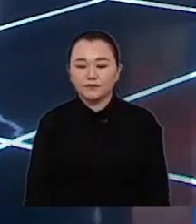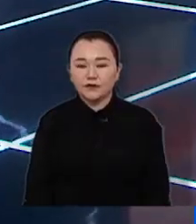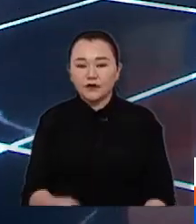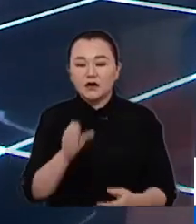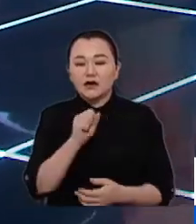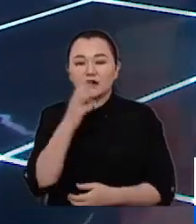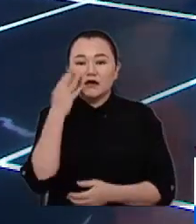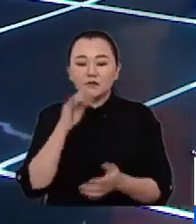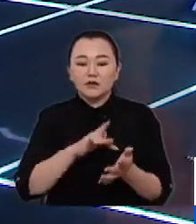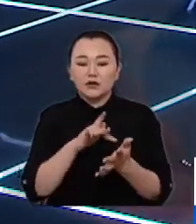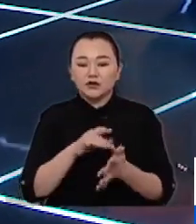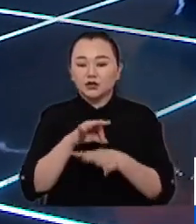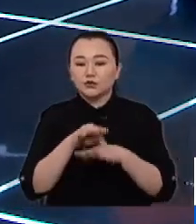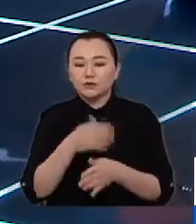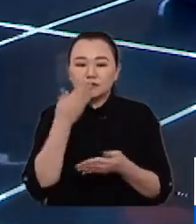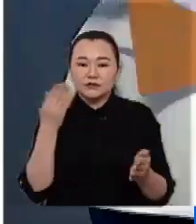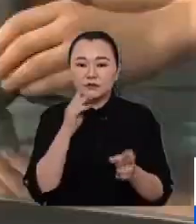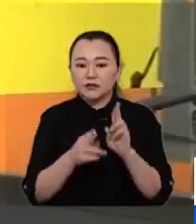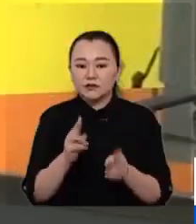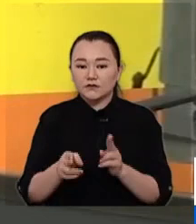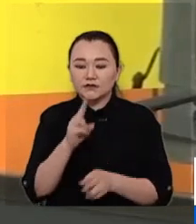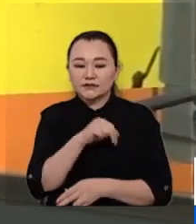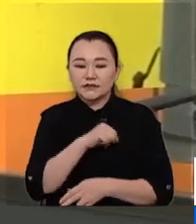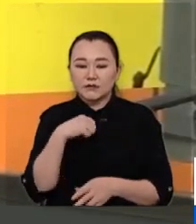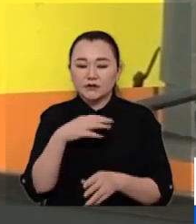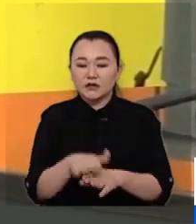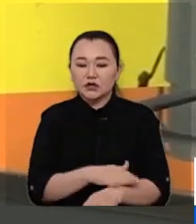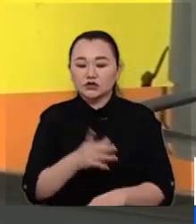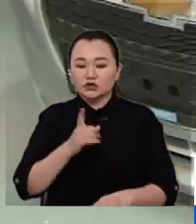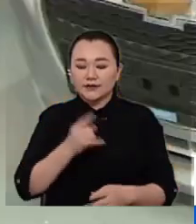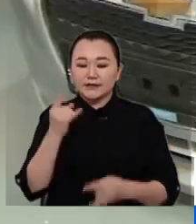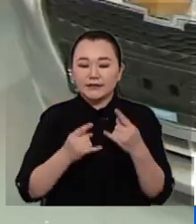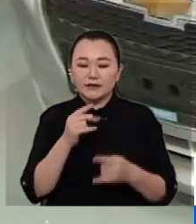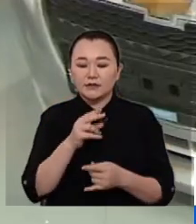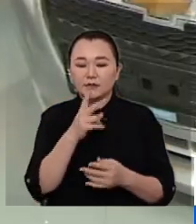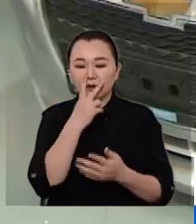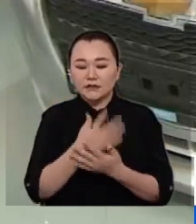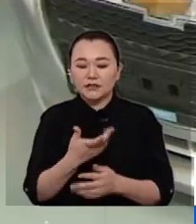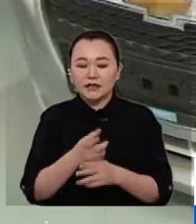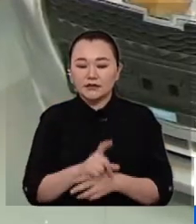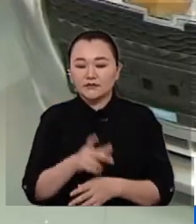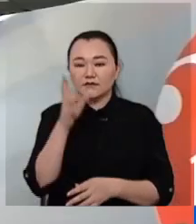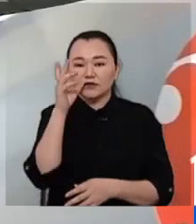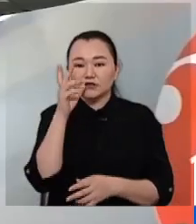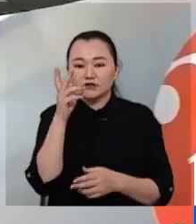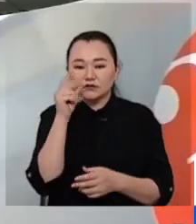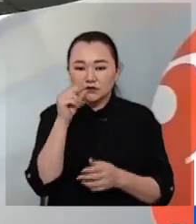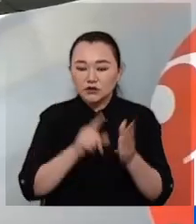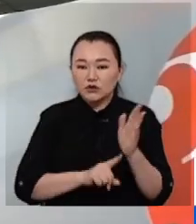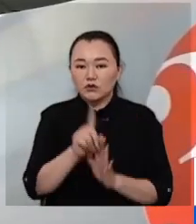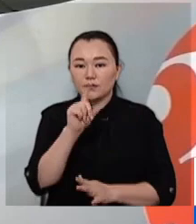А в Алматы идут последние приготовления к самой долгожданной телепремьере этого сезона. Уже в